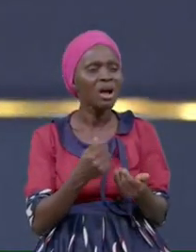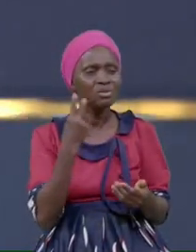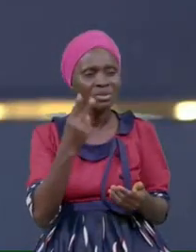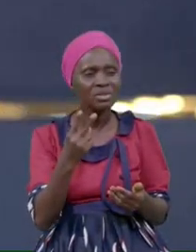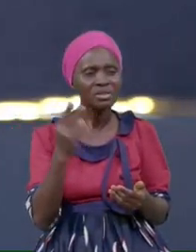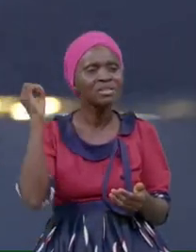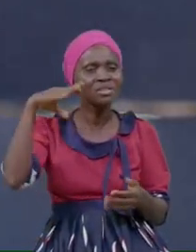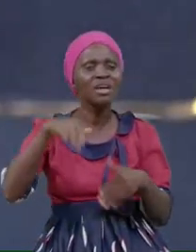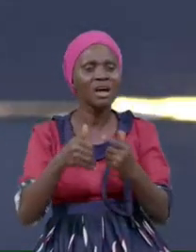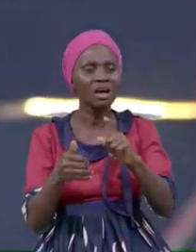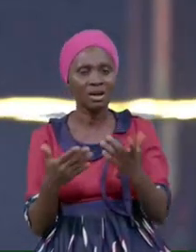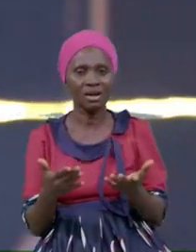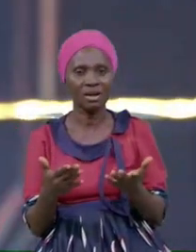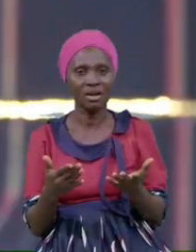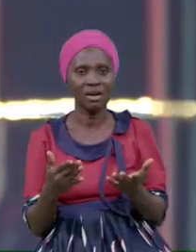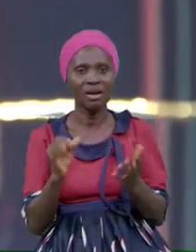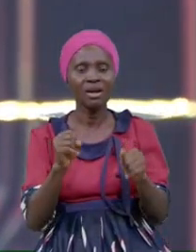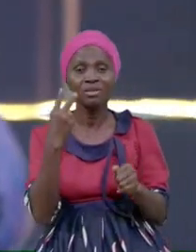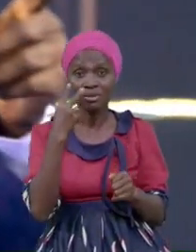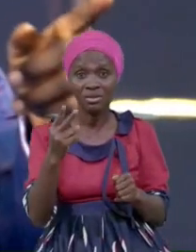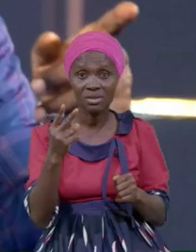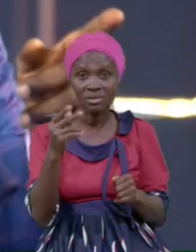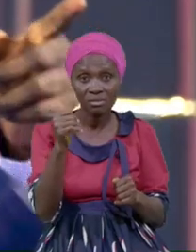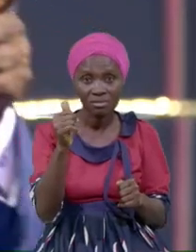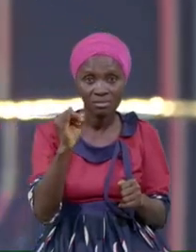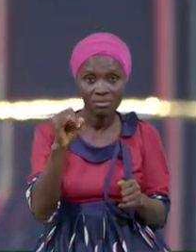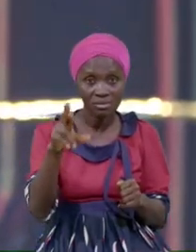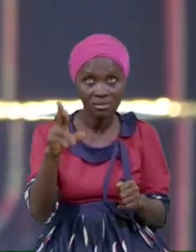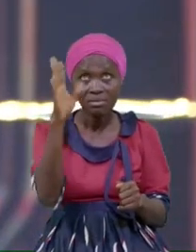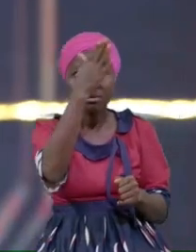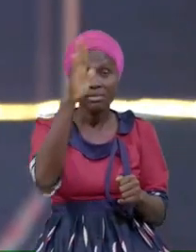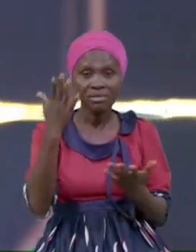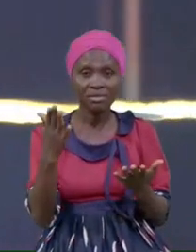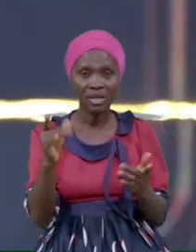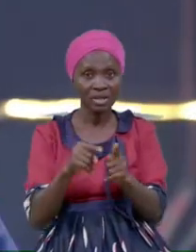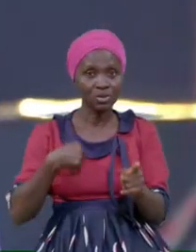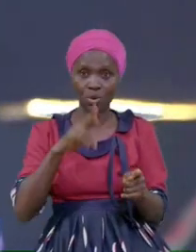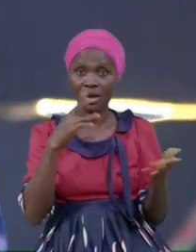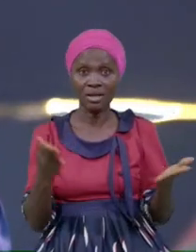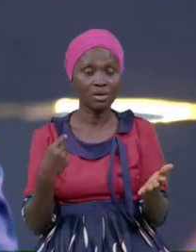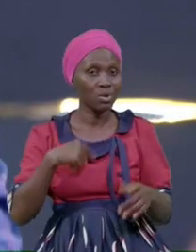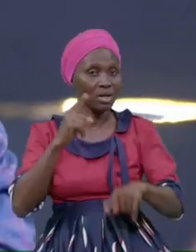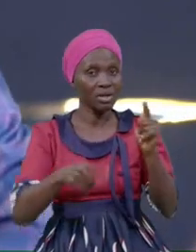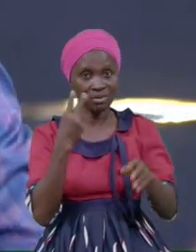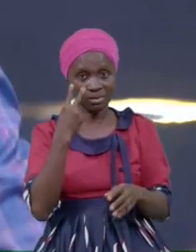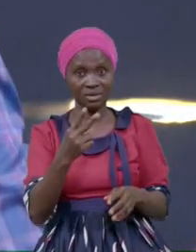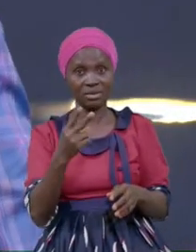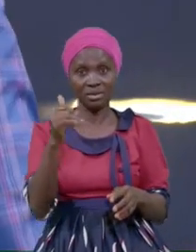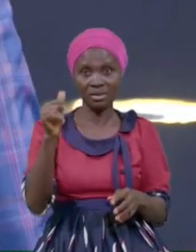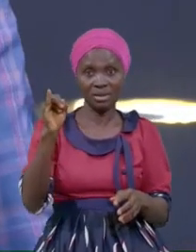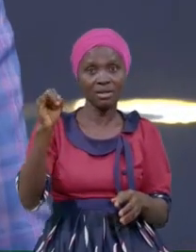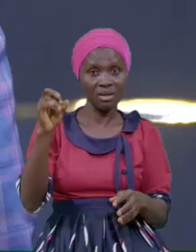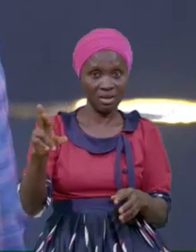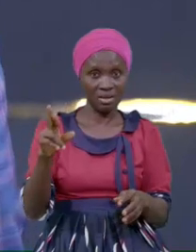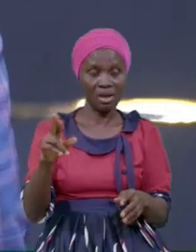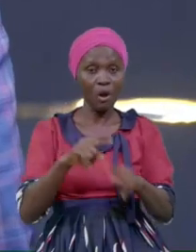maintenant, nous ne voyons pas l'air, mais nous voyons l'air par l'action de l'air.